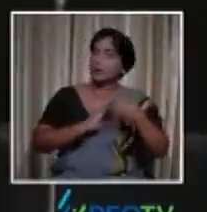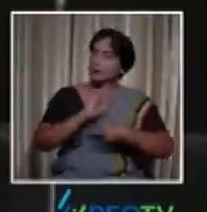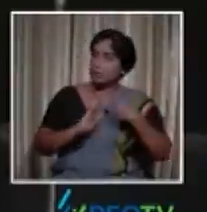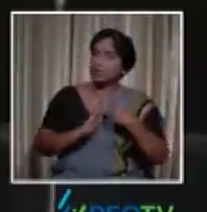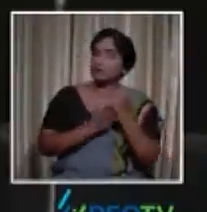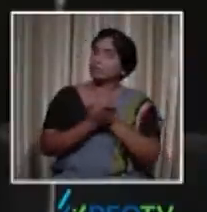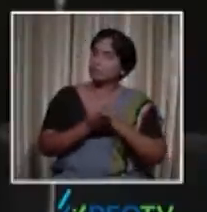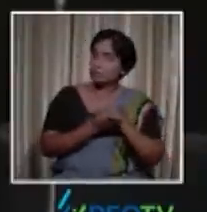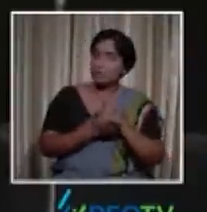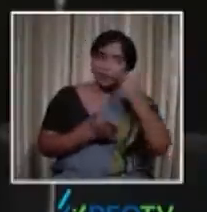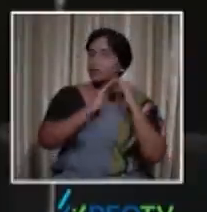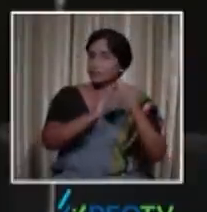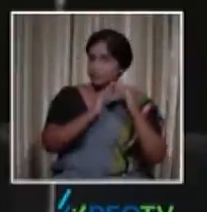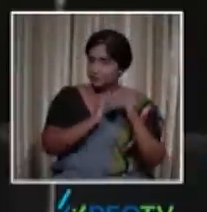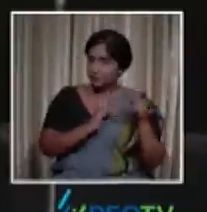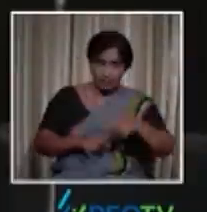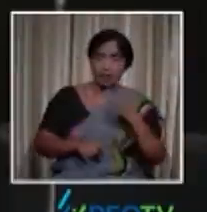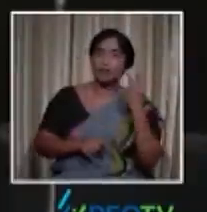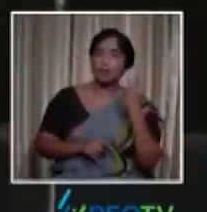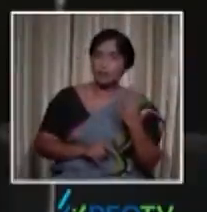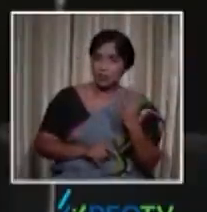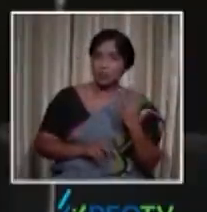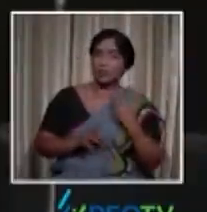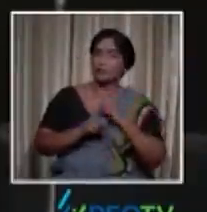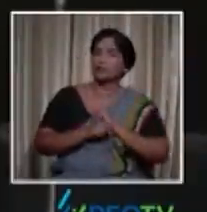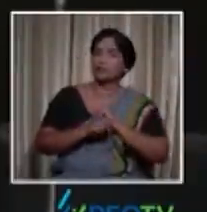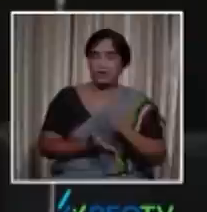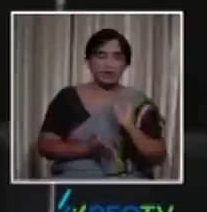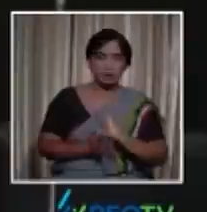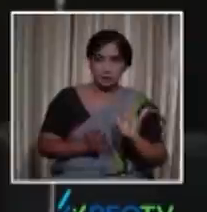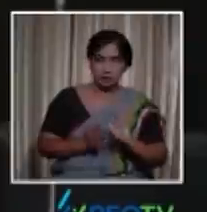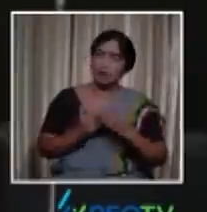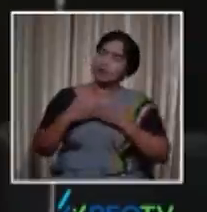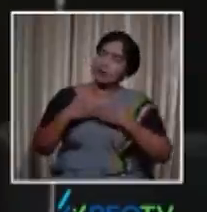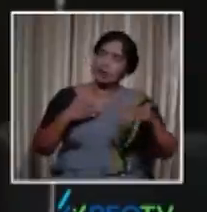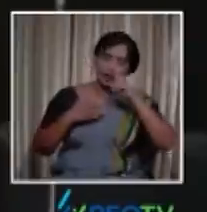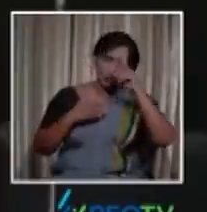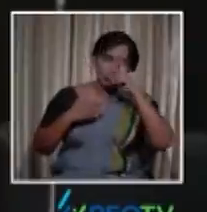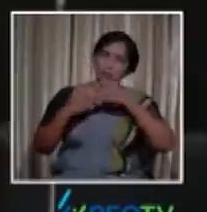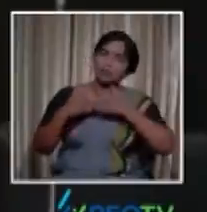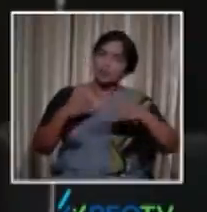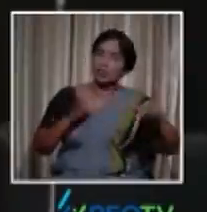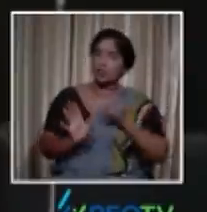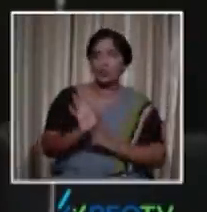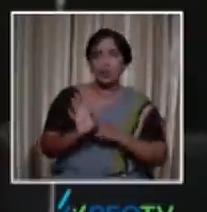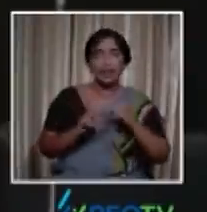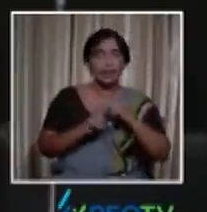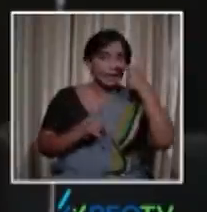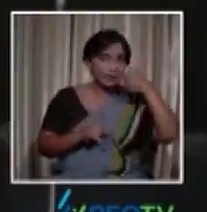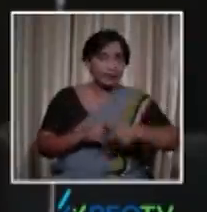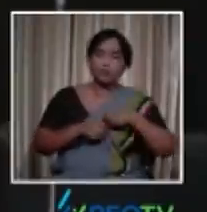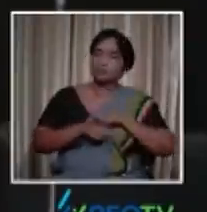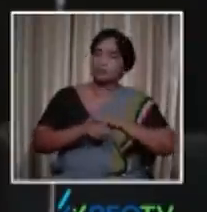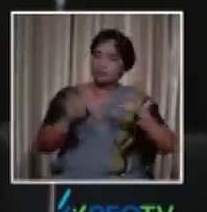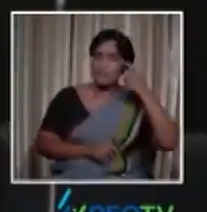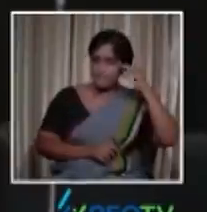සියලුම ඉන්ධන පිරෝම්හල් වලට ඩීසල් බෙදා හැරීමේ කටයුතු වල යෙදලා ඉන්නවා ඉදිරි සති කිහිපය සඳහාත් අකණ්ඩව ඩීසල් ලබා දීමේ කටයුතු අපි